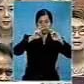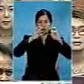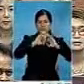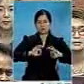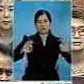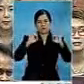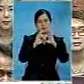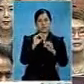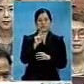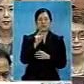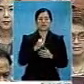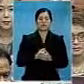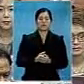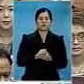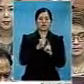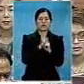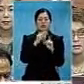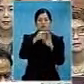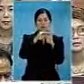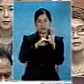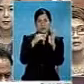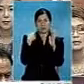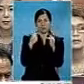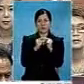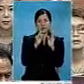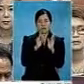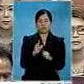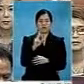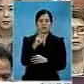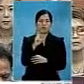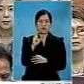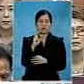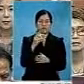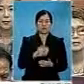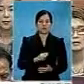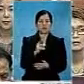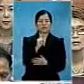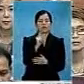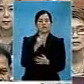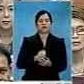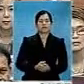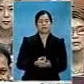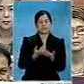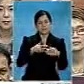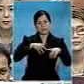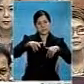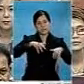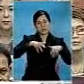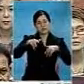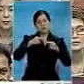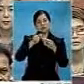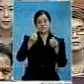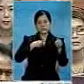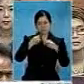มื่อมีสมาชิกวุฒิสภามาจากการเลือกตั้งจำนวน200คนแล้วทุกสิ่งทุกอย่างมาจากประชาชนก็ไม่จำเป็นนะครับ